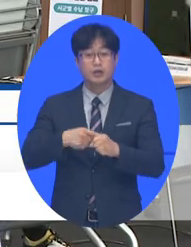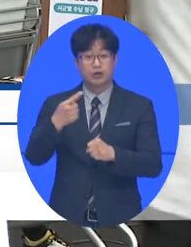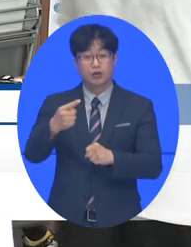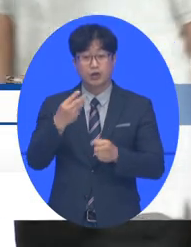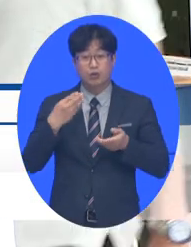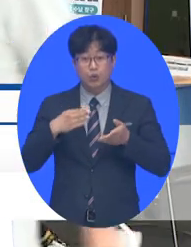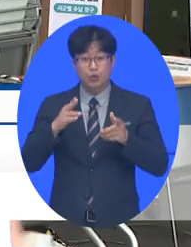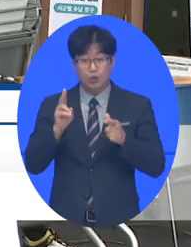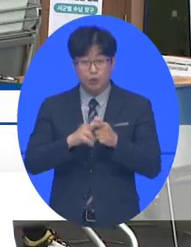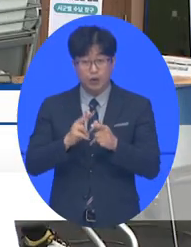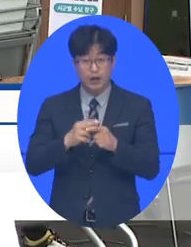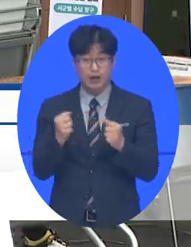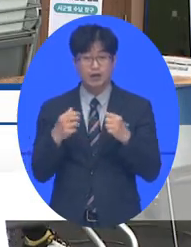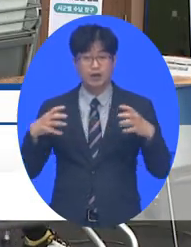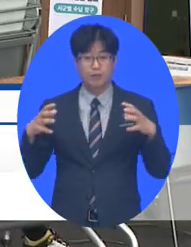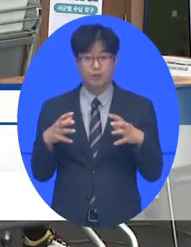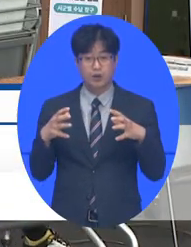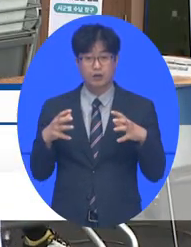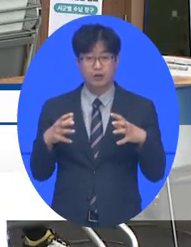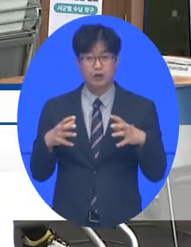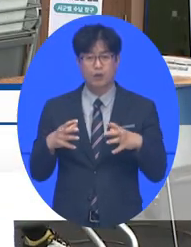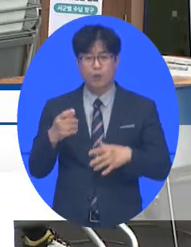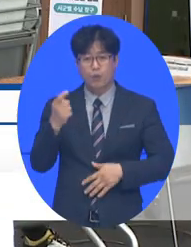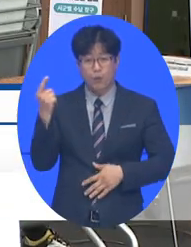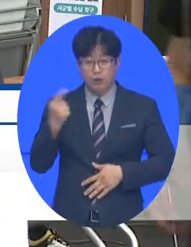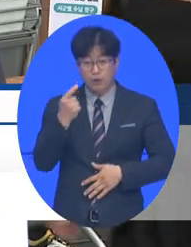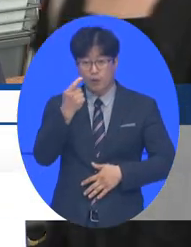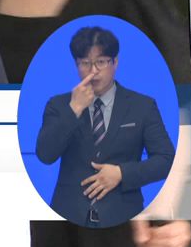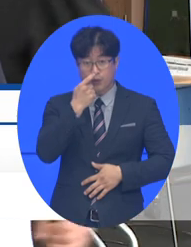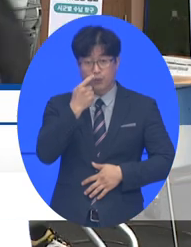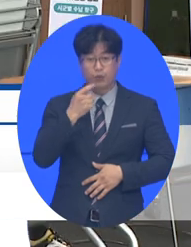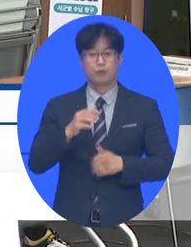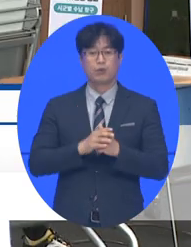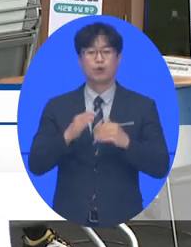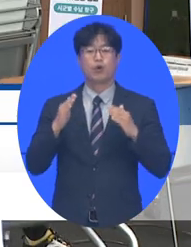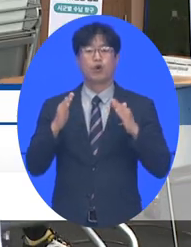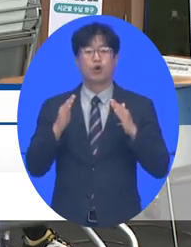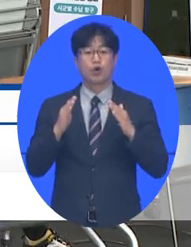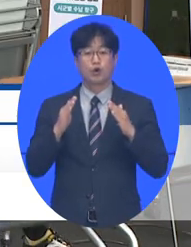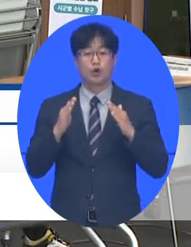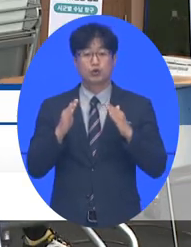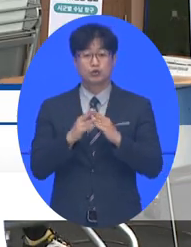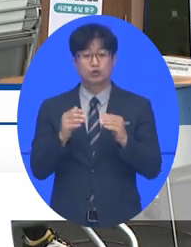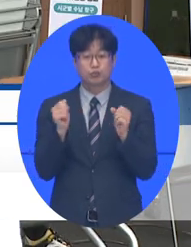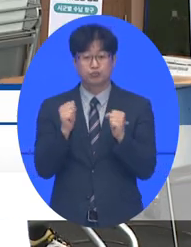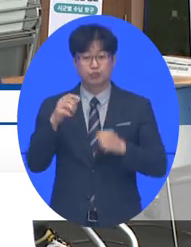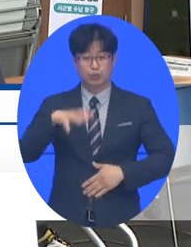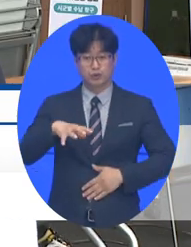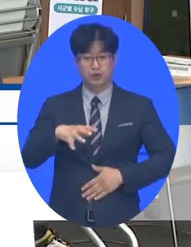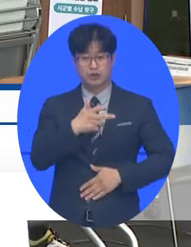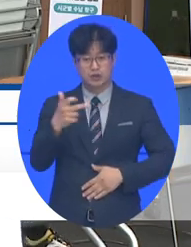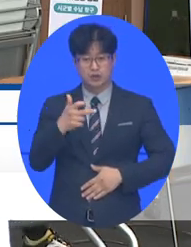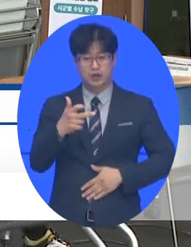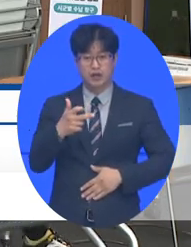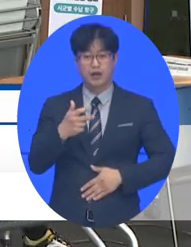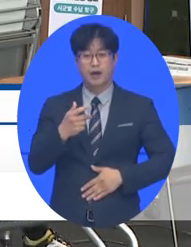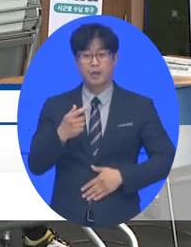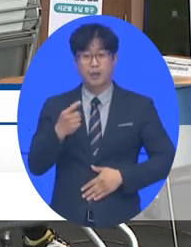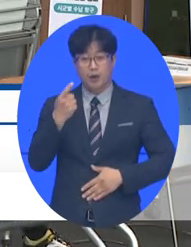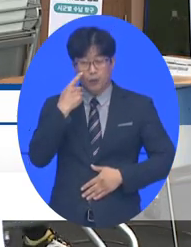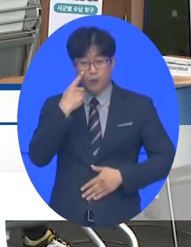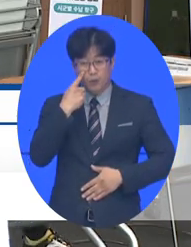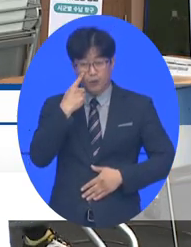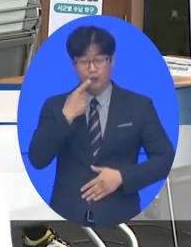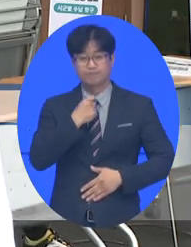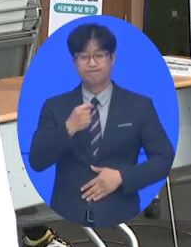내년이라도 한번 경기도에 하고 이제 뭐 협의를 한다든지 우리가 와서 좀 배워서 전북에서도 한번 크게 좀 한번